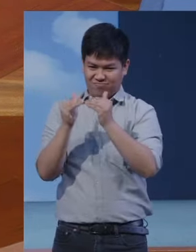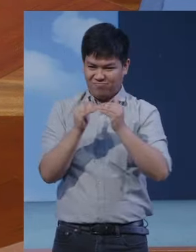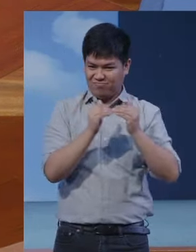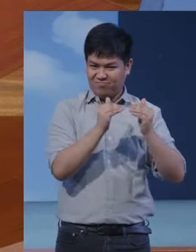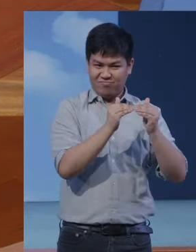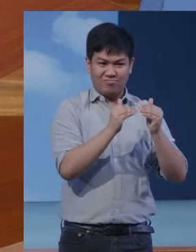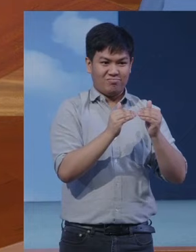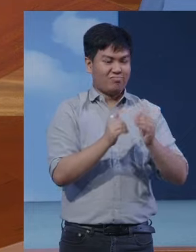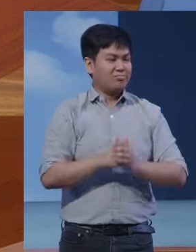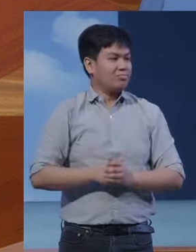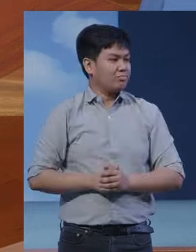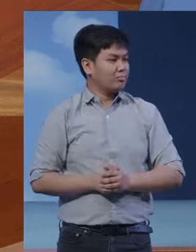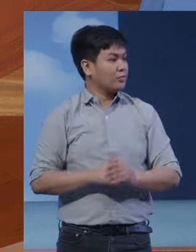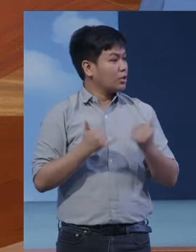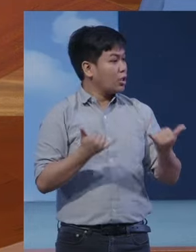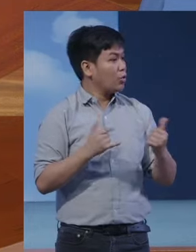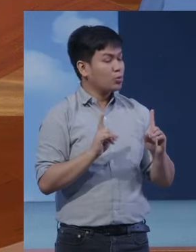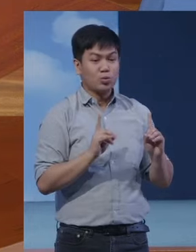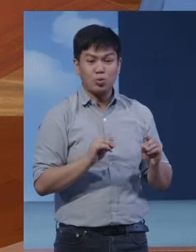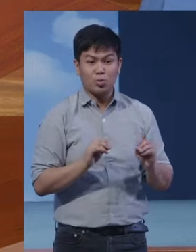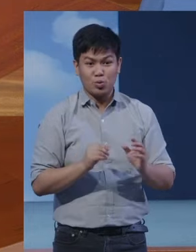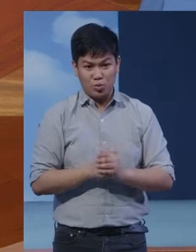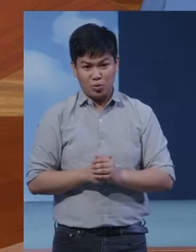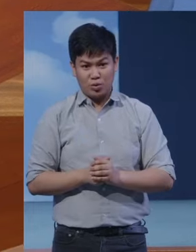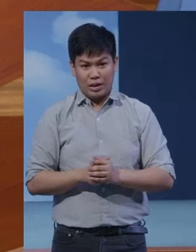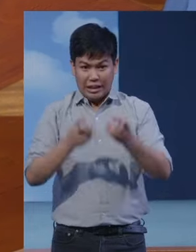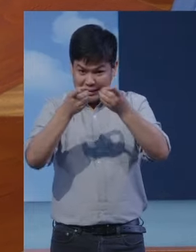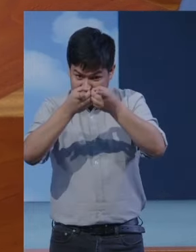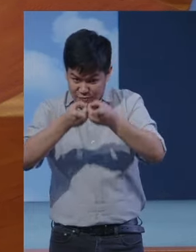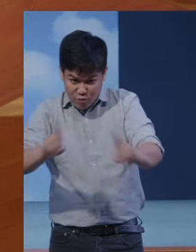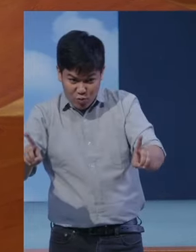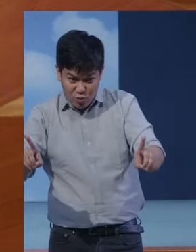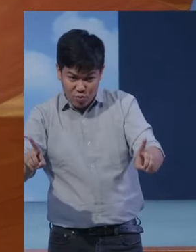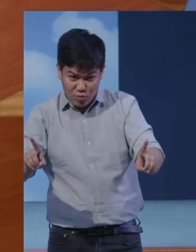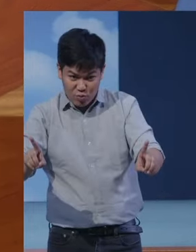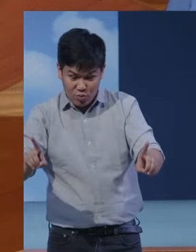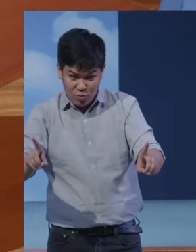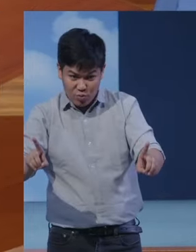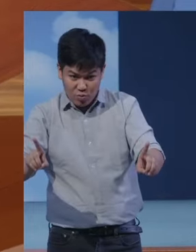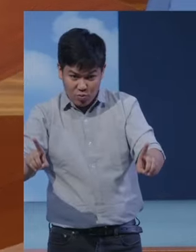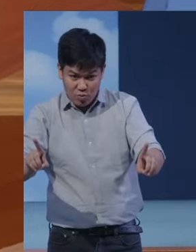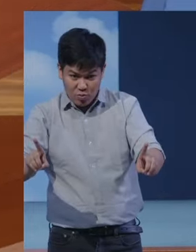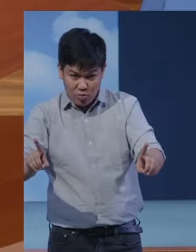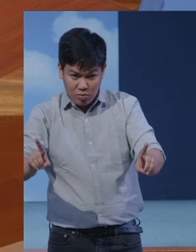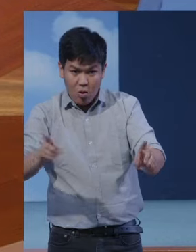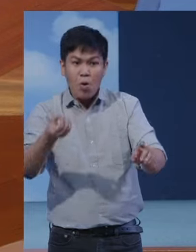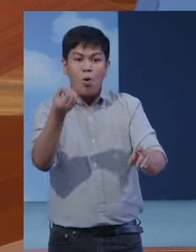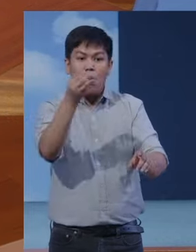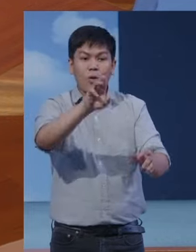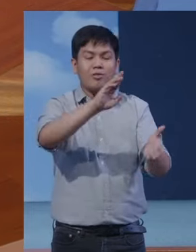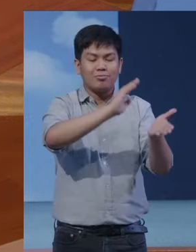ang option po ay divorce or